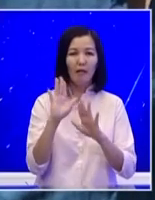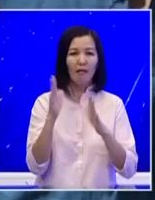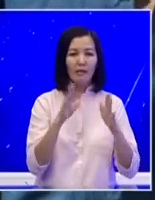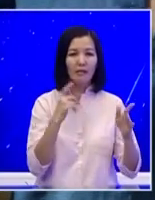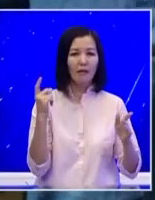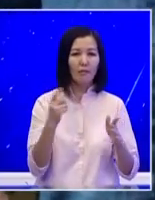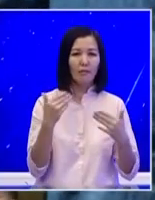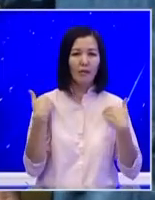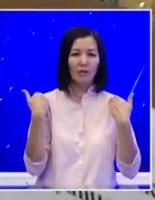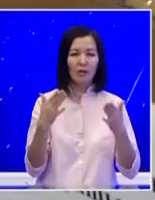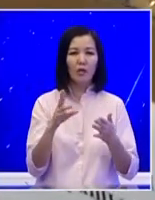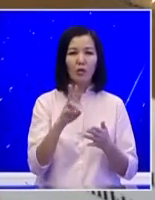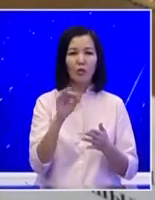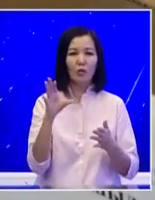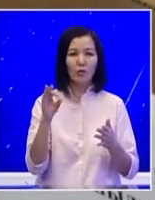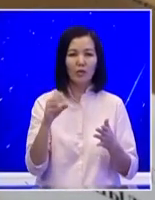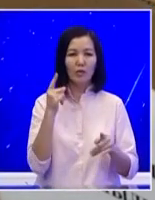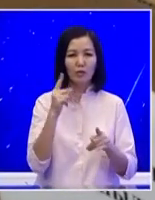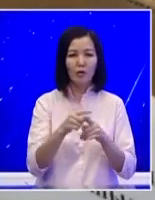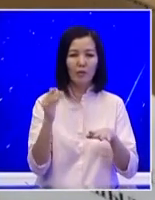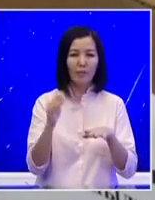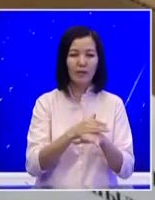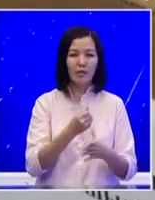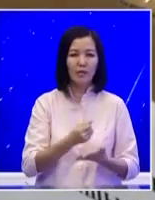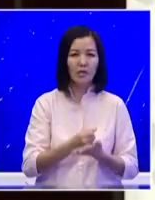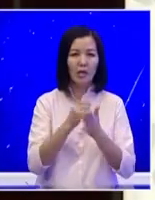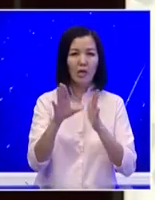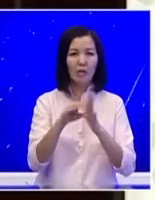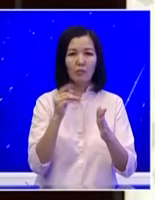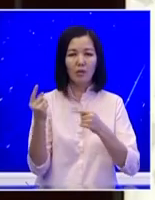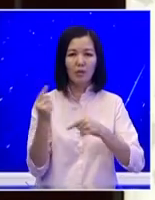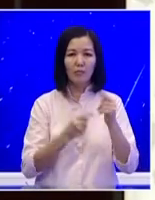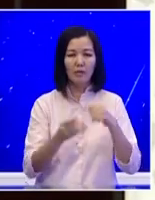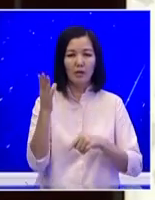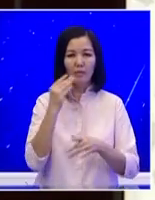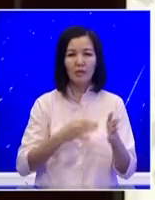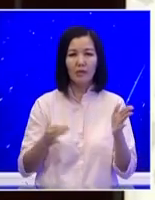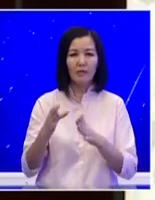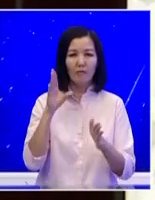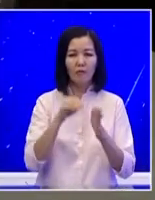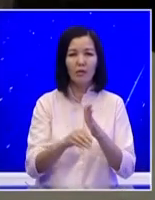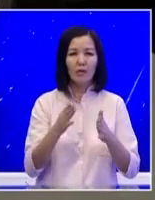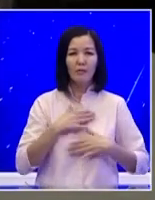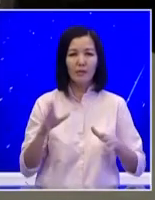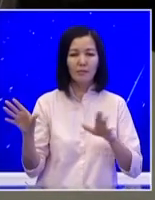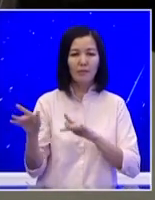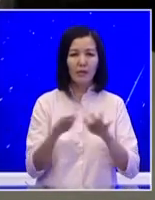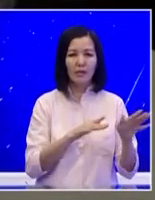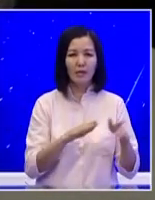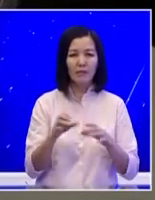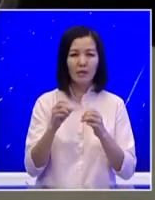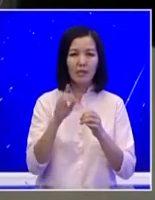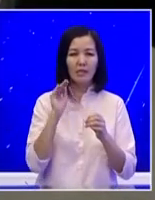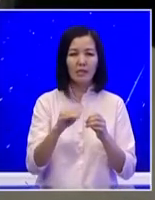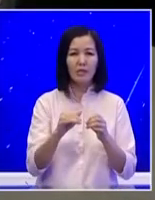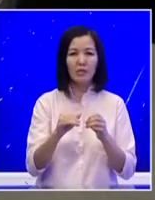хозяйств предоставил Нур-Отан. К слову, благодаря поддержке депутатов и бизнесменов Алматинской области в ходе акции «Безбергемс» около